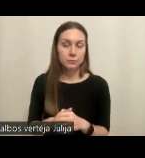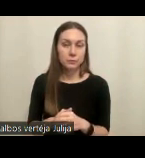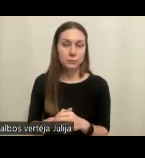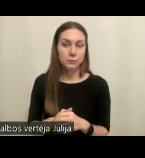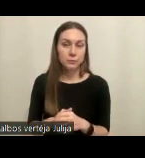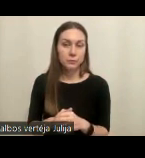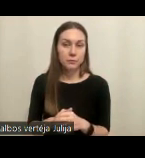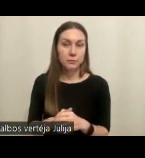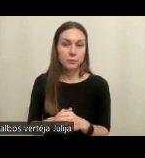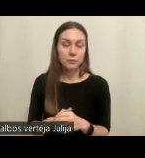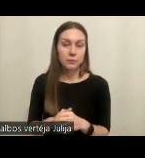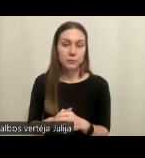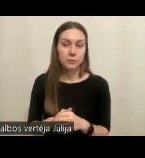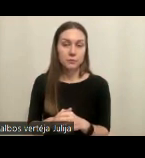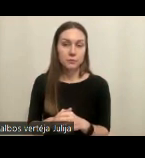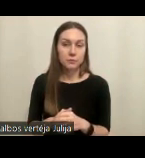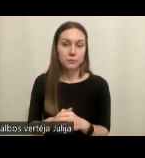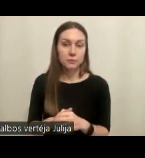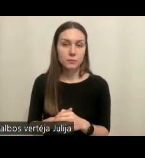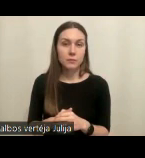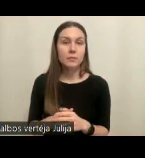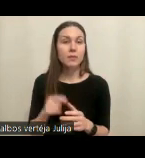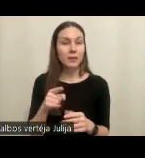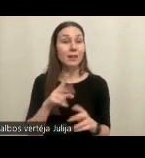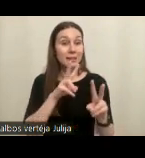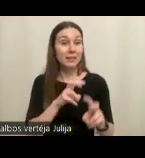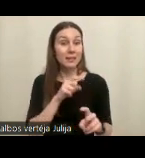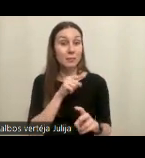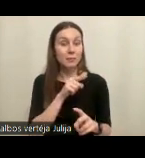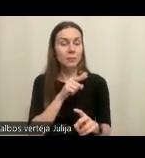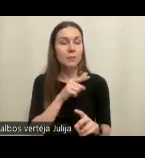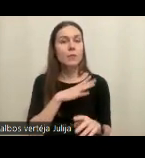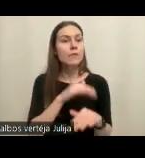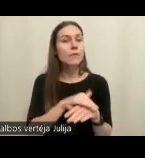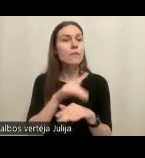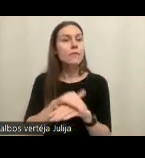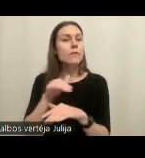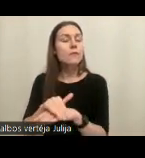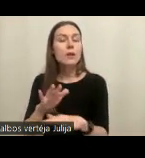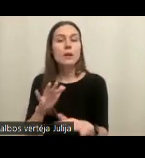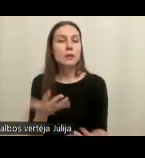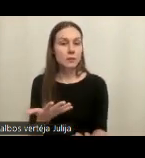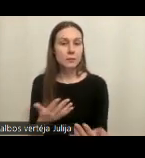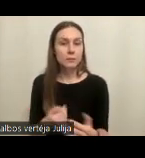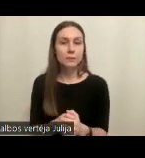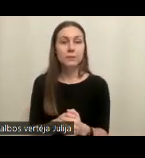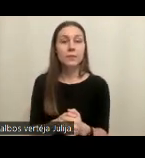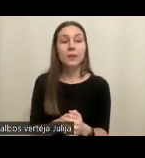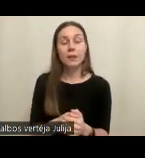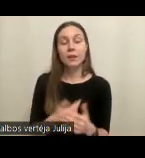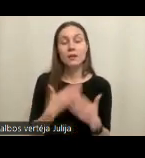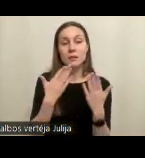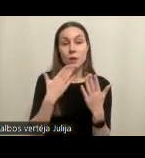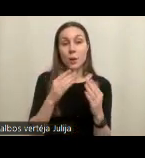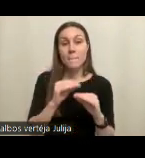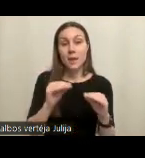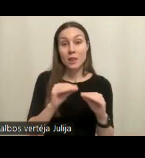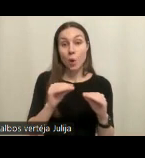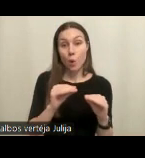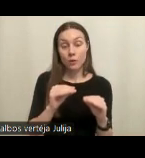Ir vėlgi, minėtame tyrime atskleisti faktai, kad yra keturios skaitimo